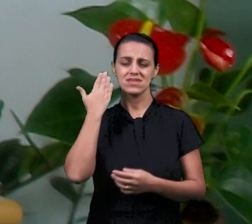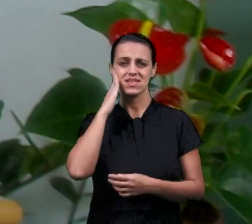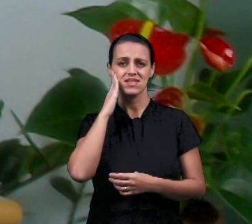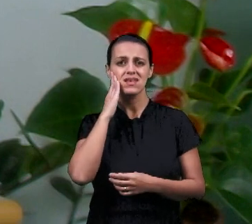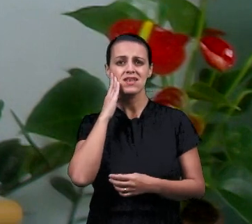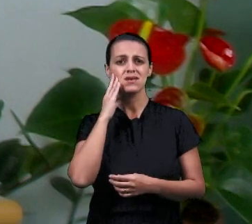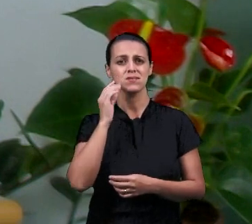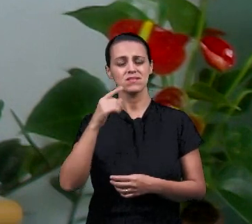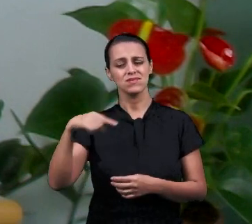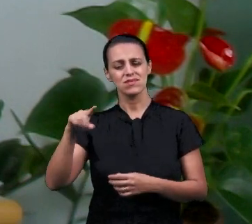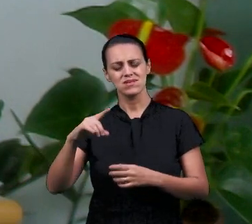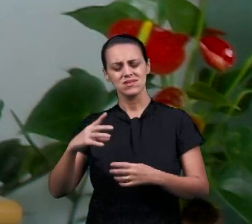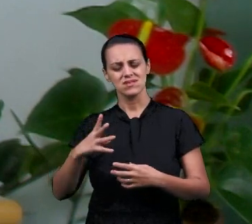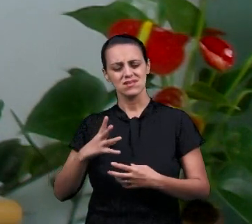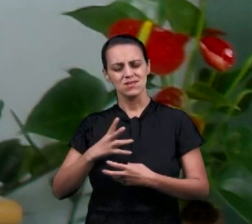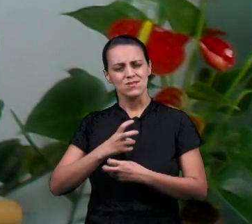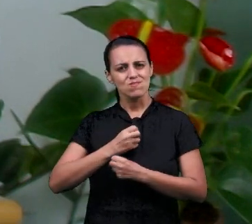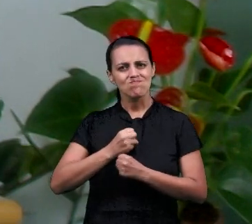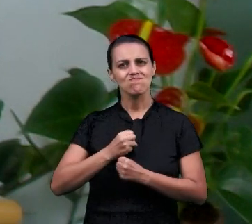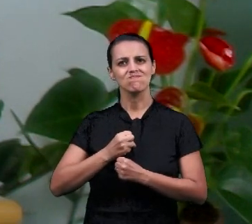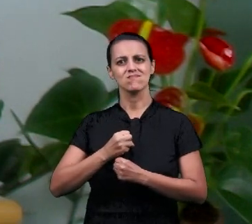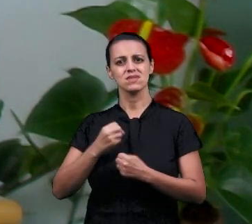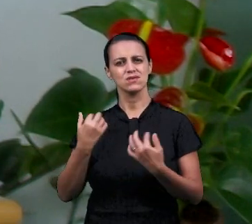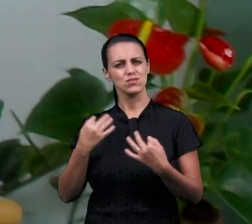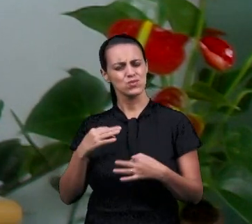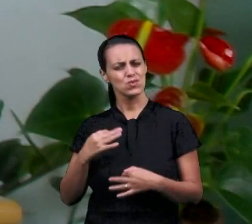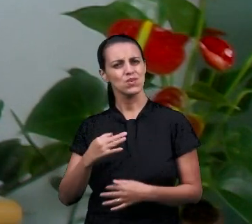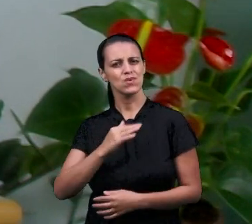douleur très, très grande pour l'œuvre, pour l'Église chrétienne